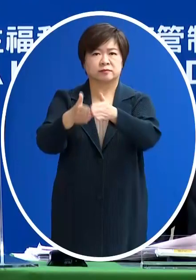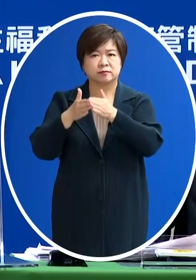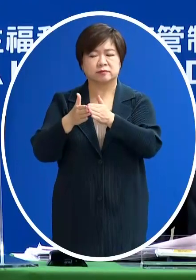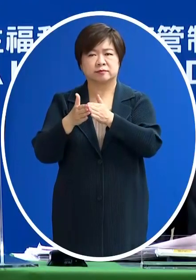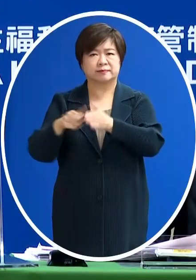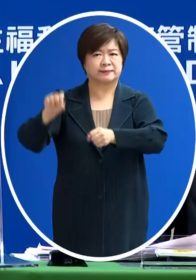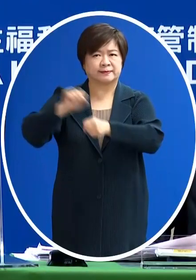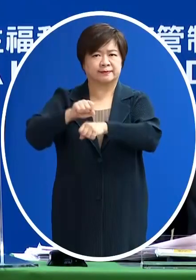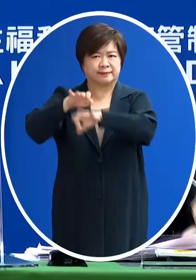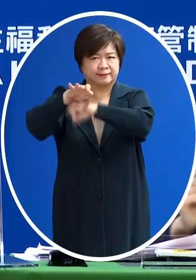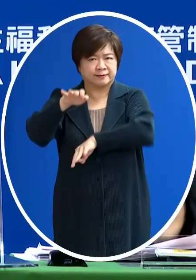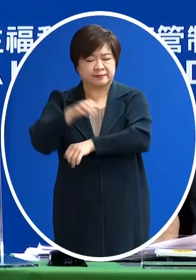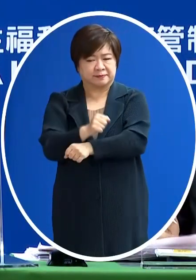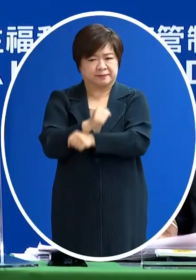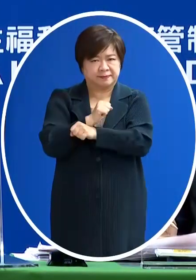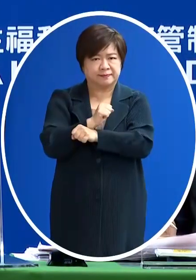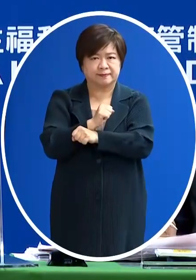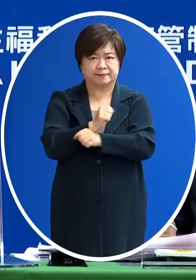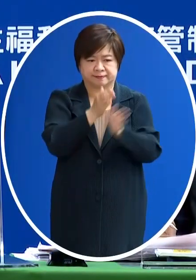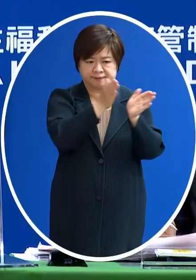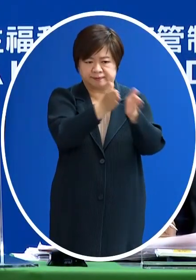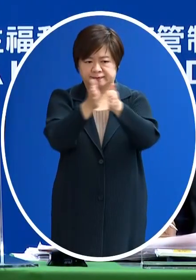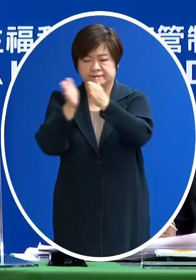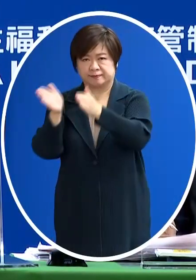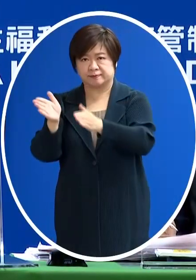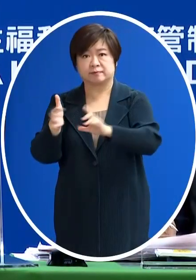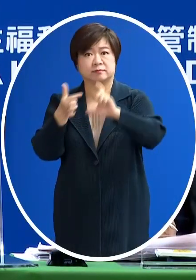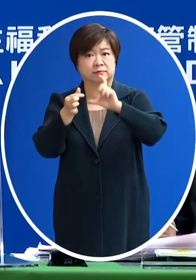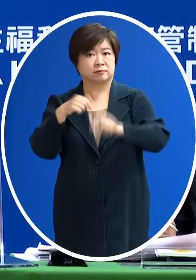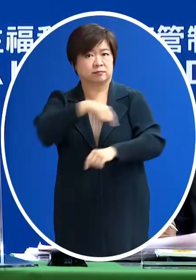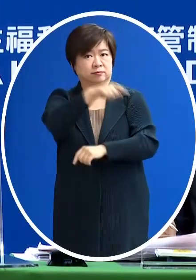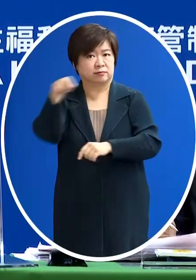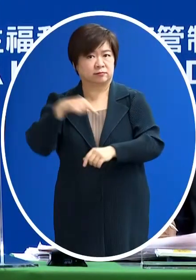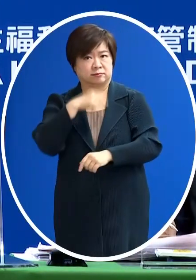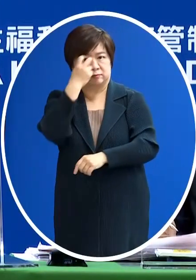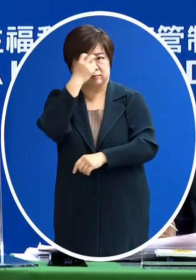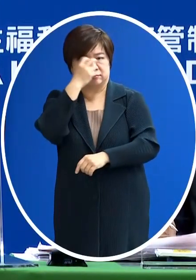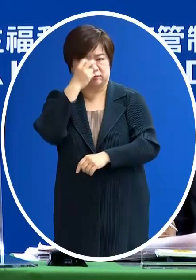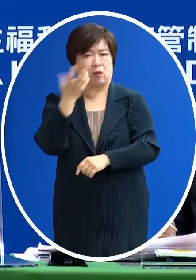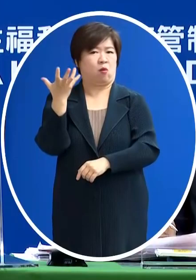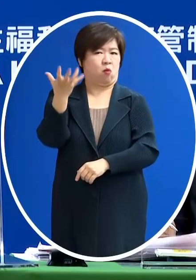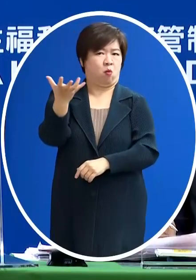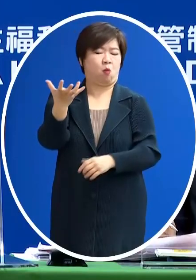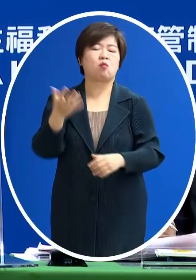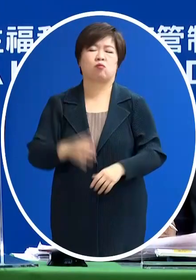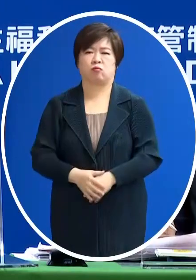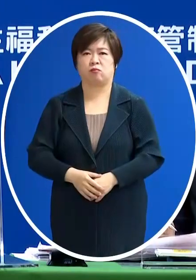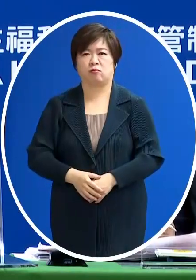框列或是高度警戒的这几个区域，采检的量也都算是大。